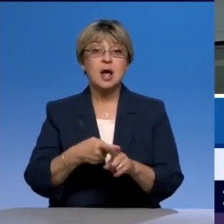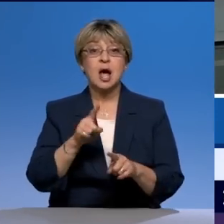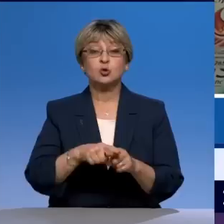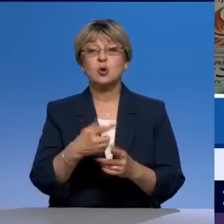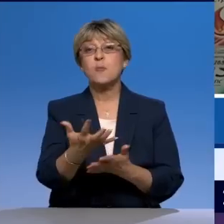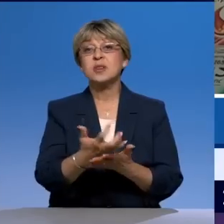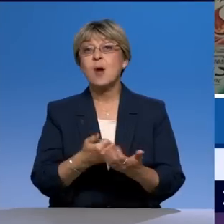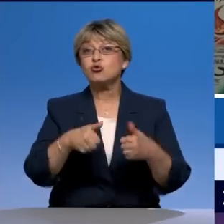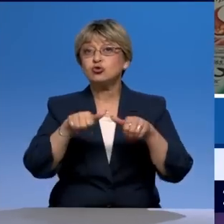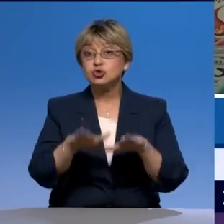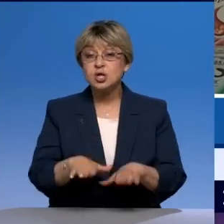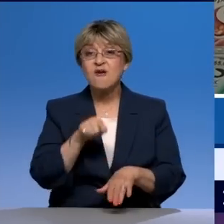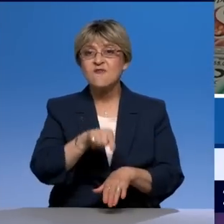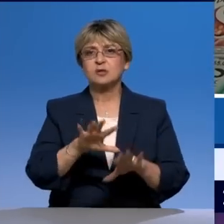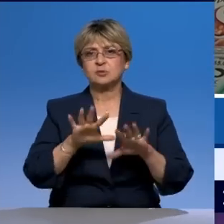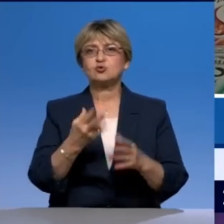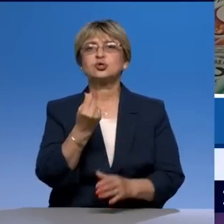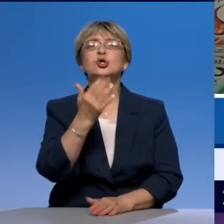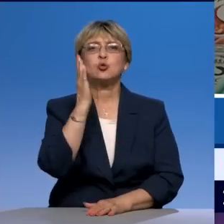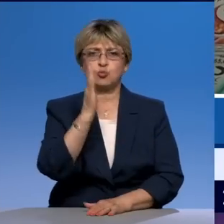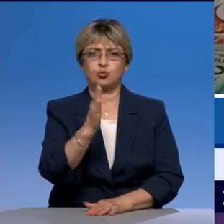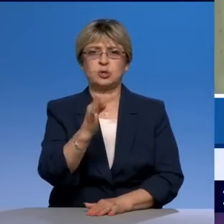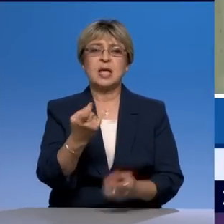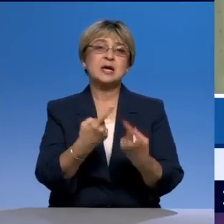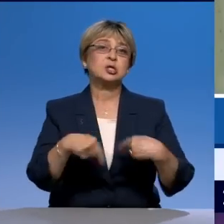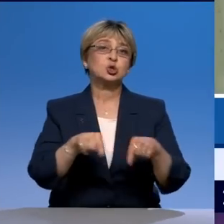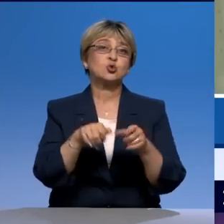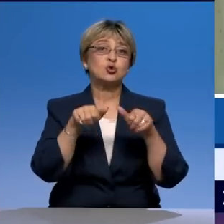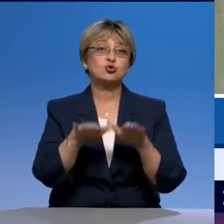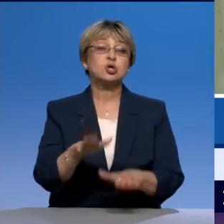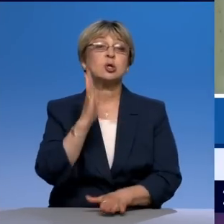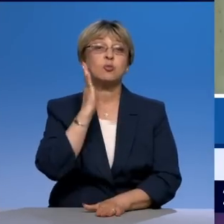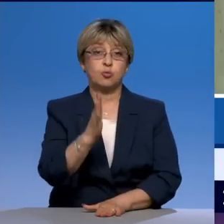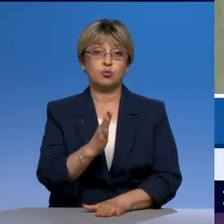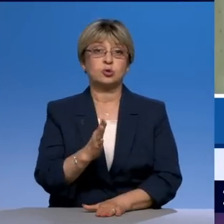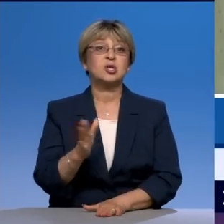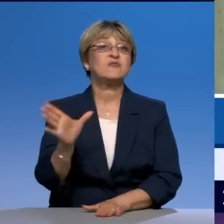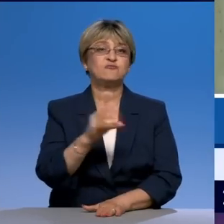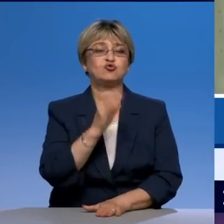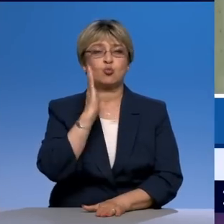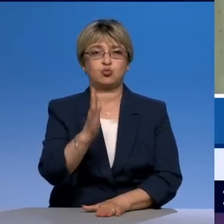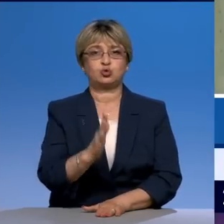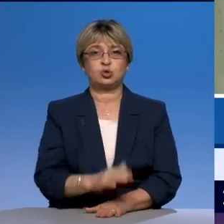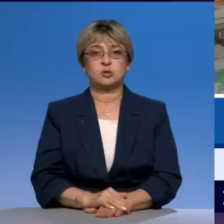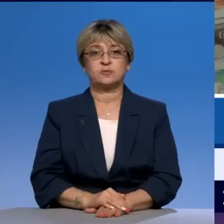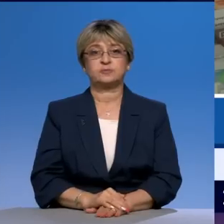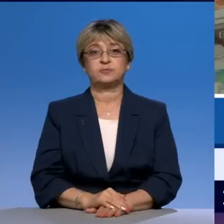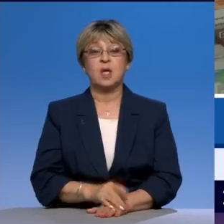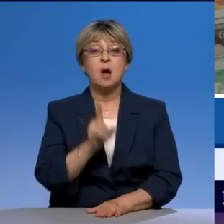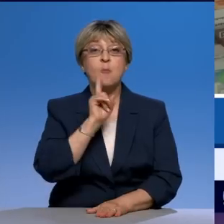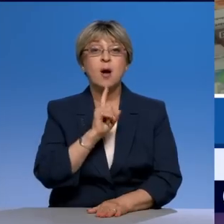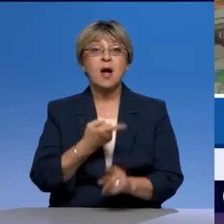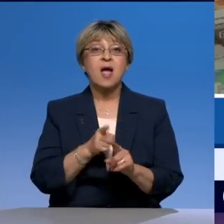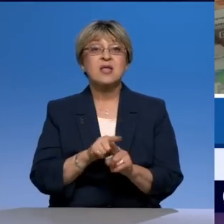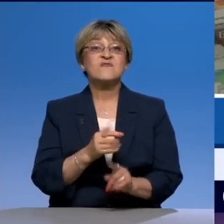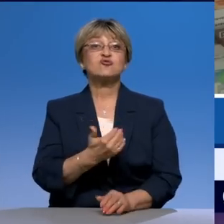решения, то в данном случае деньги будут, и организационные решения будут, и все остальное будет. Да. Если пока этого искреннего